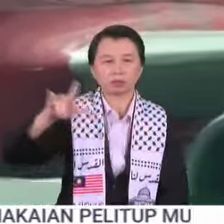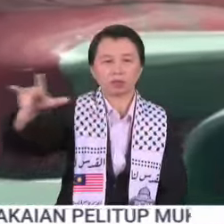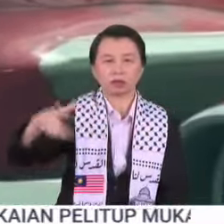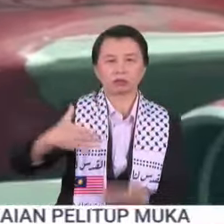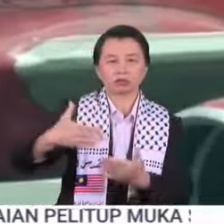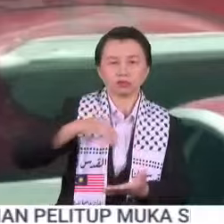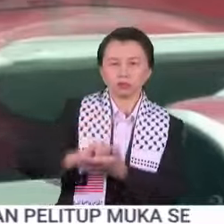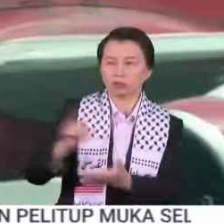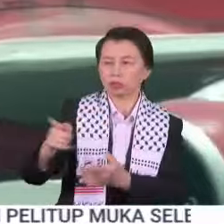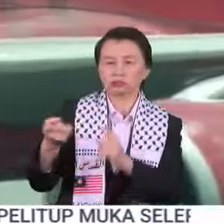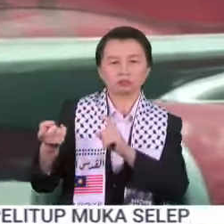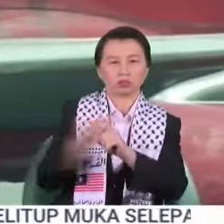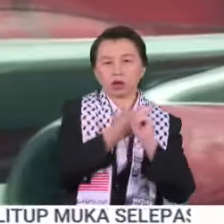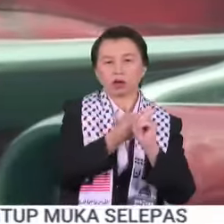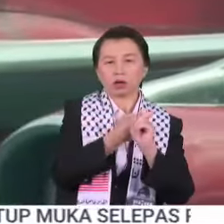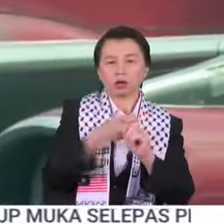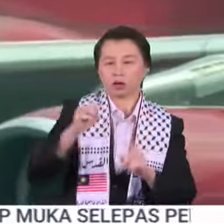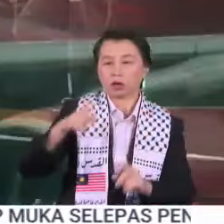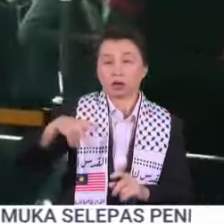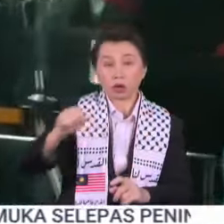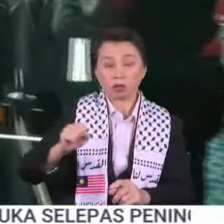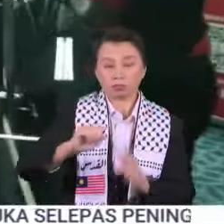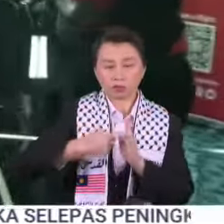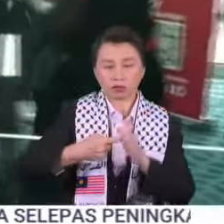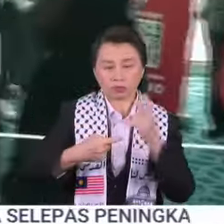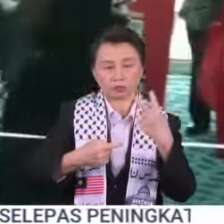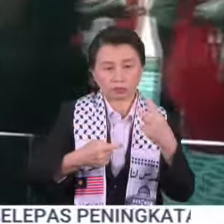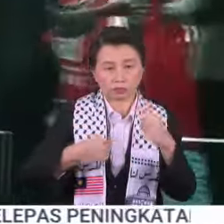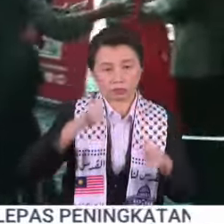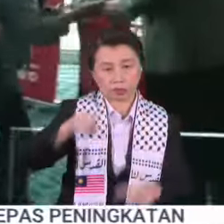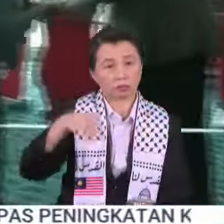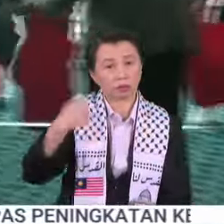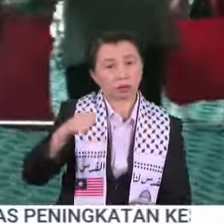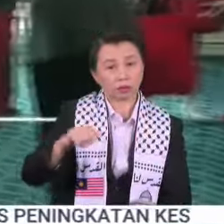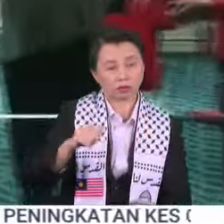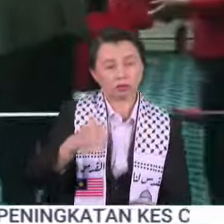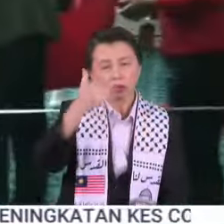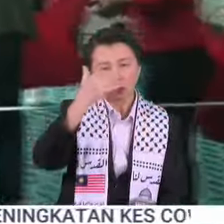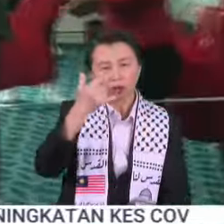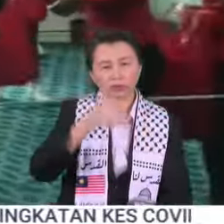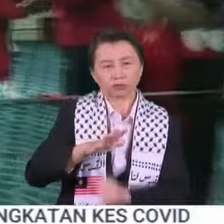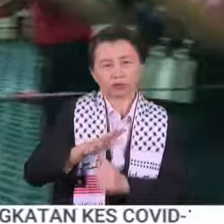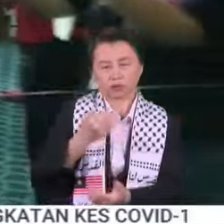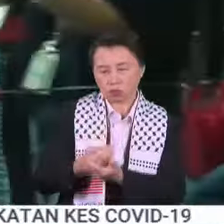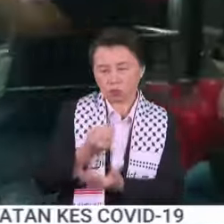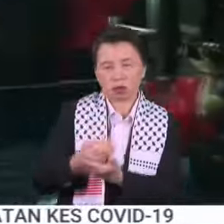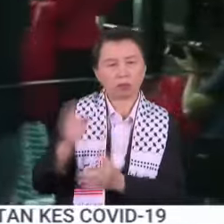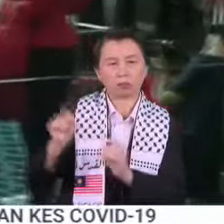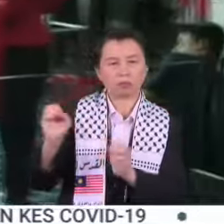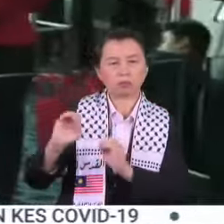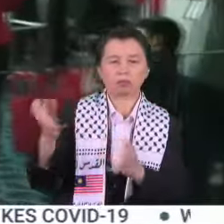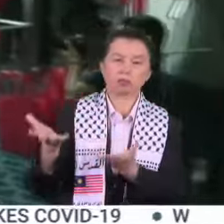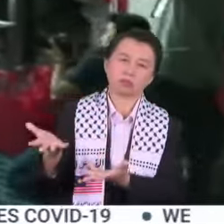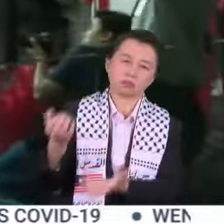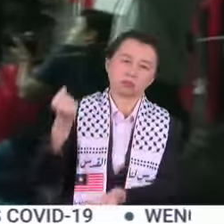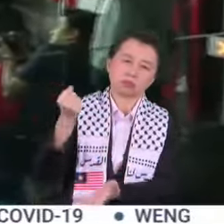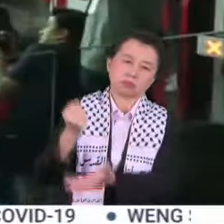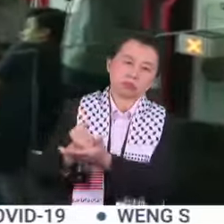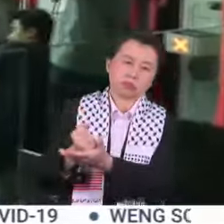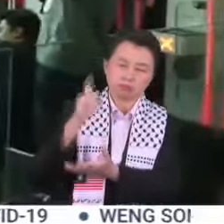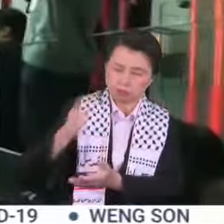mengumumkan penggantungan operasinya berkuat kuasa 12 Oktober lepas. Ia susulan tekanan kewangan yang menyebabkan operasinya